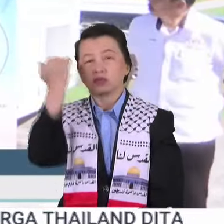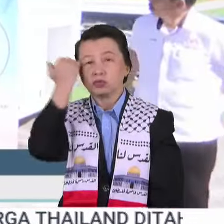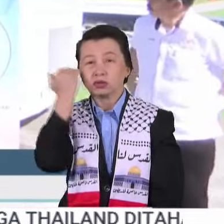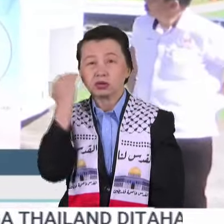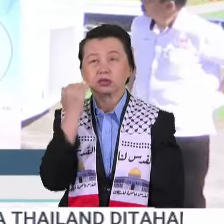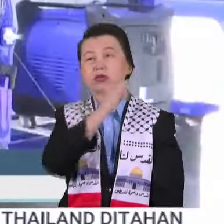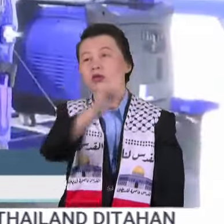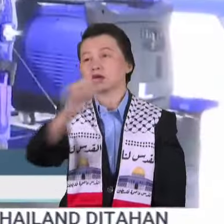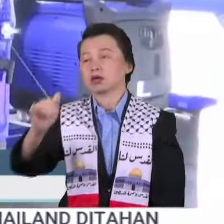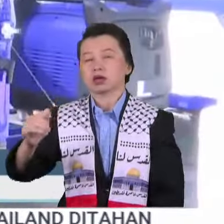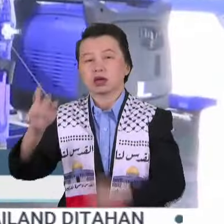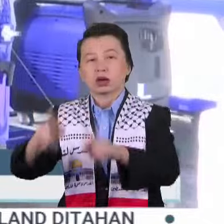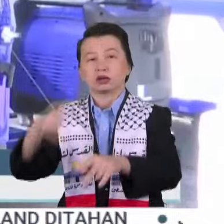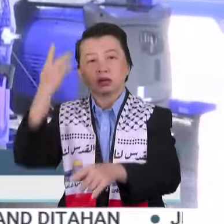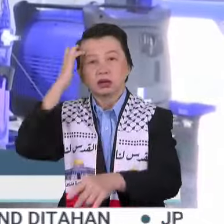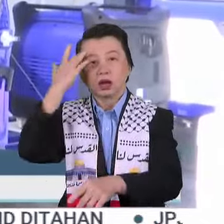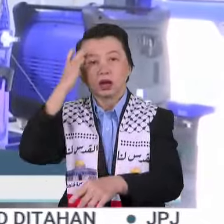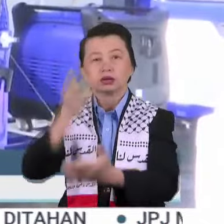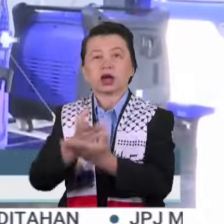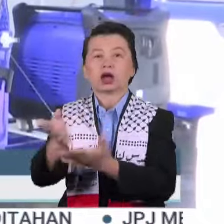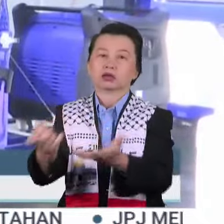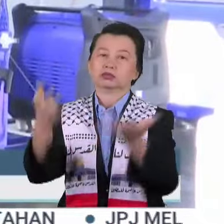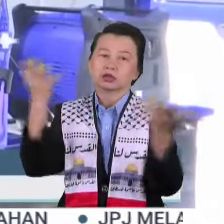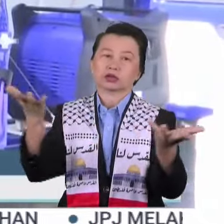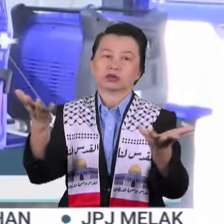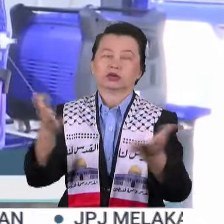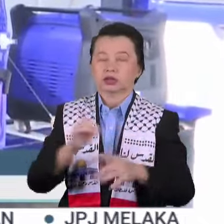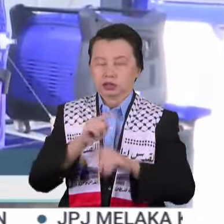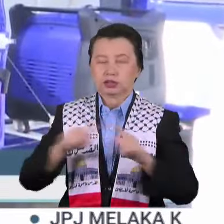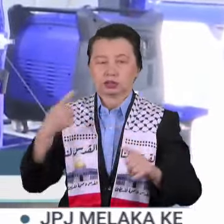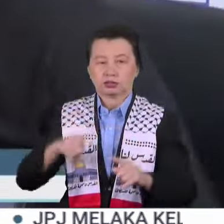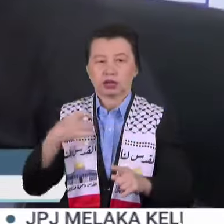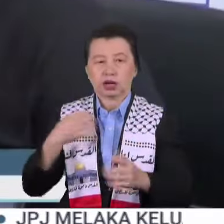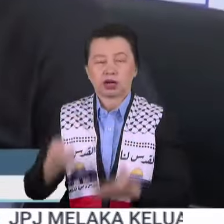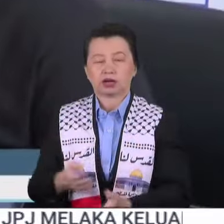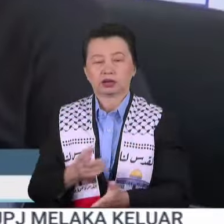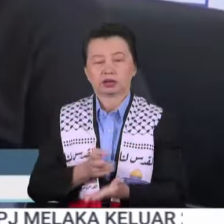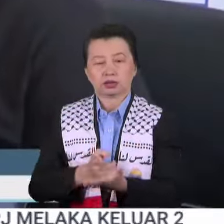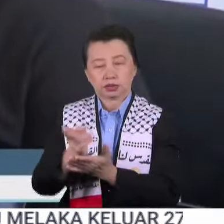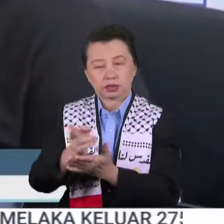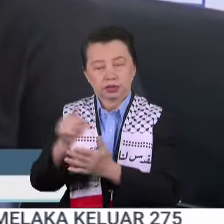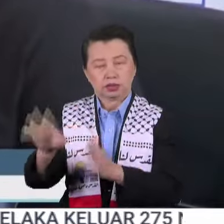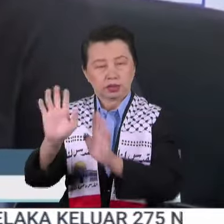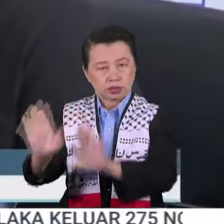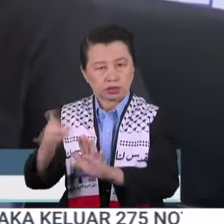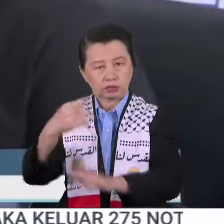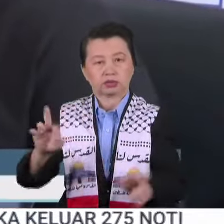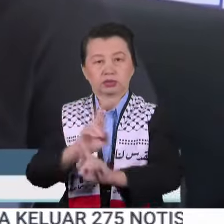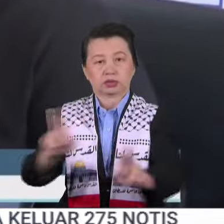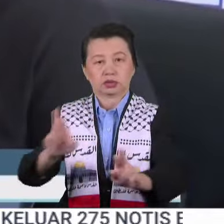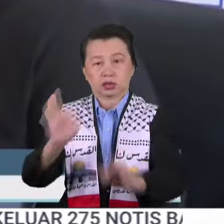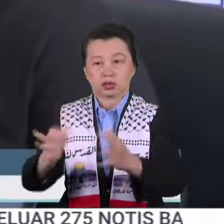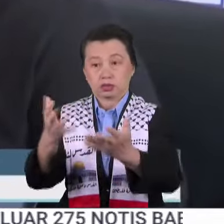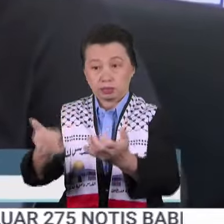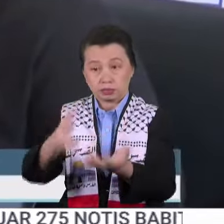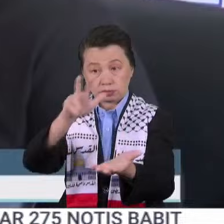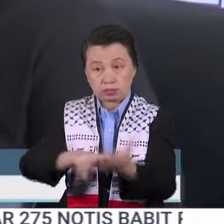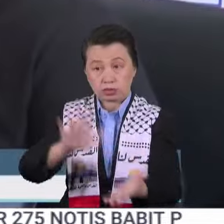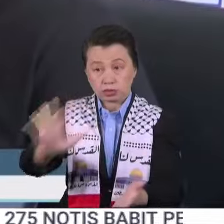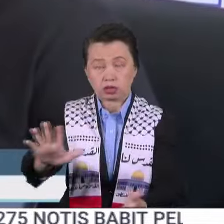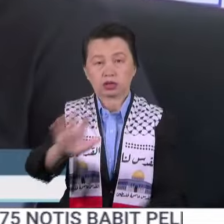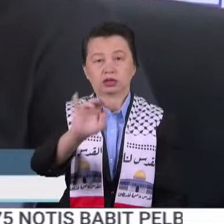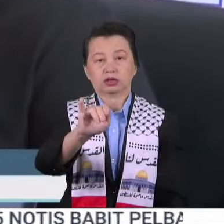bergerak and rakyat tak tahu hak mereka. So at least we can have legal aid on standby lah, in case they need some clarification on